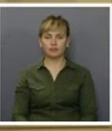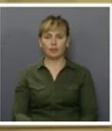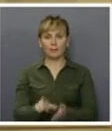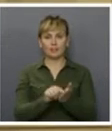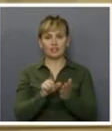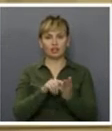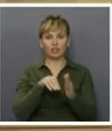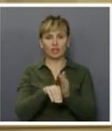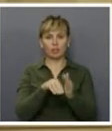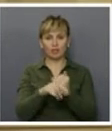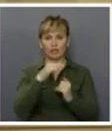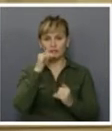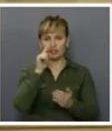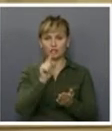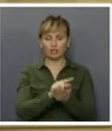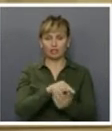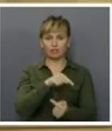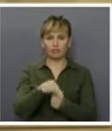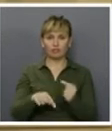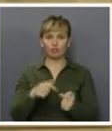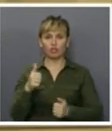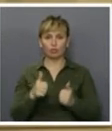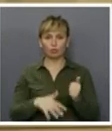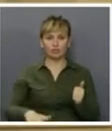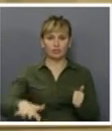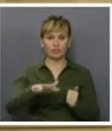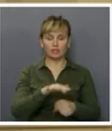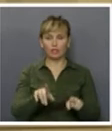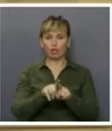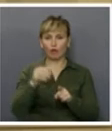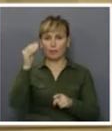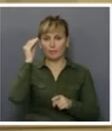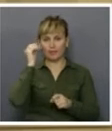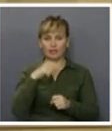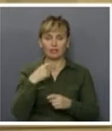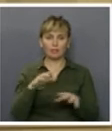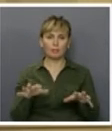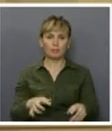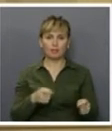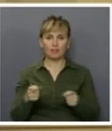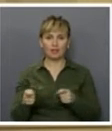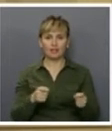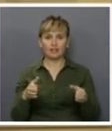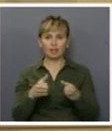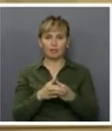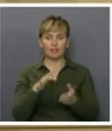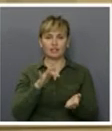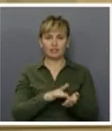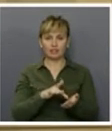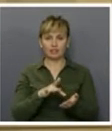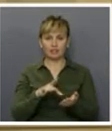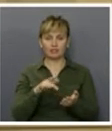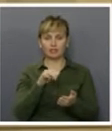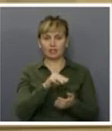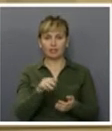Пенсионные накопления казахстанцев должны инвестироваться в конкурентной среде. Такого мнения придерживается председатель правления компании Central Securities